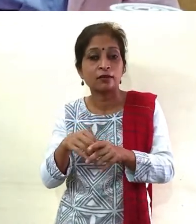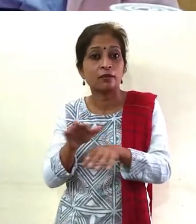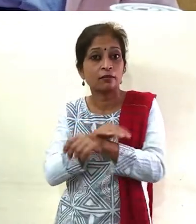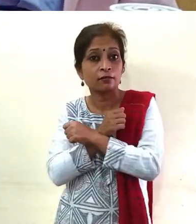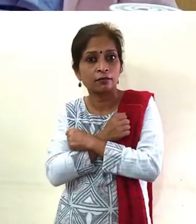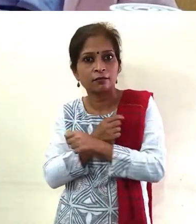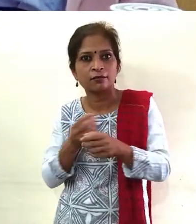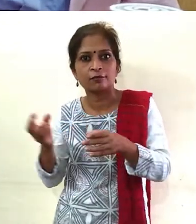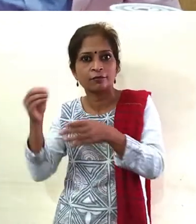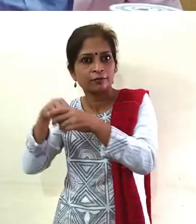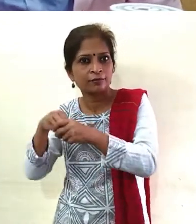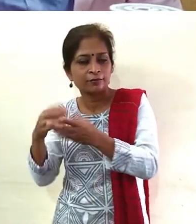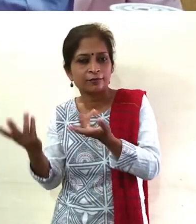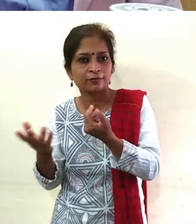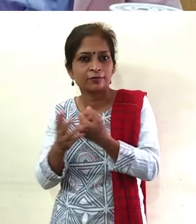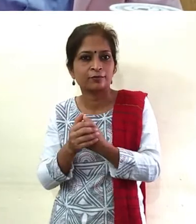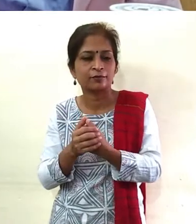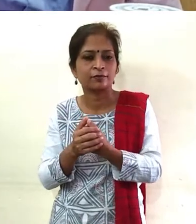रसिक,